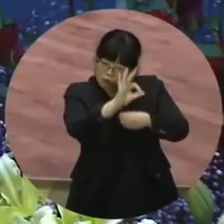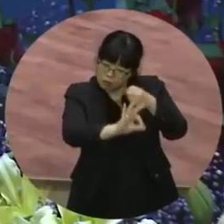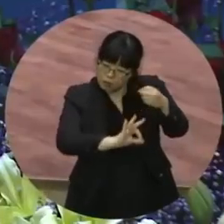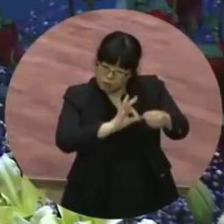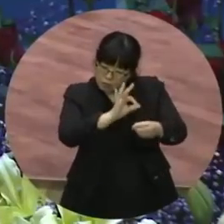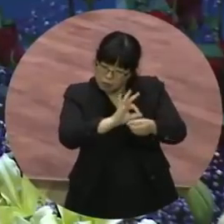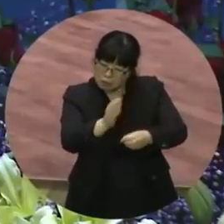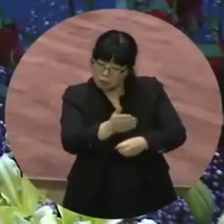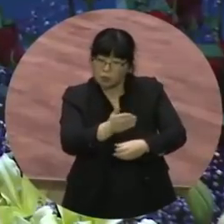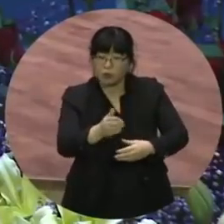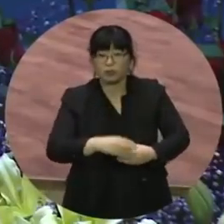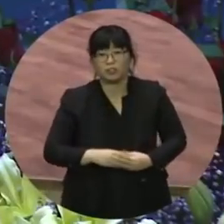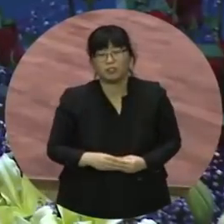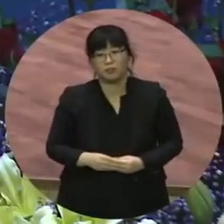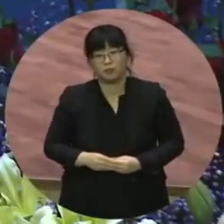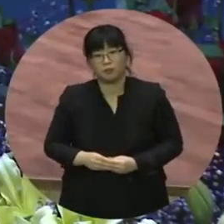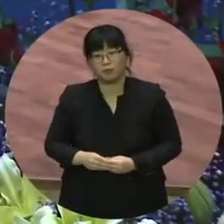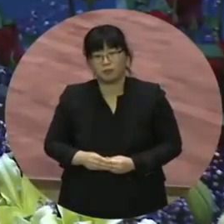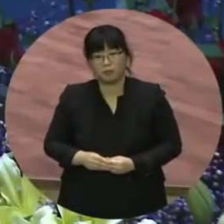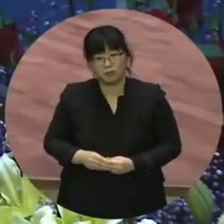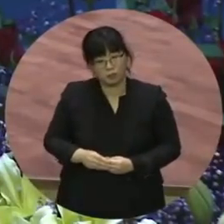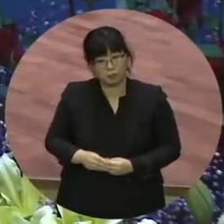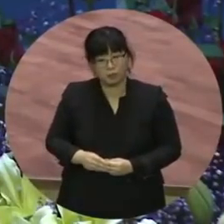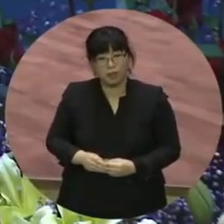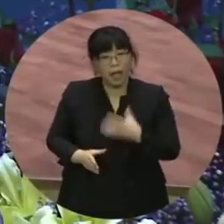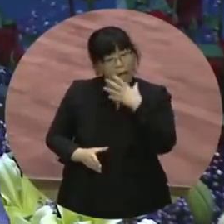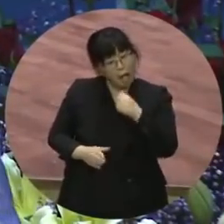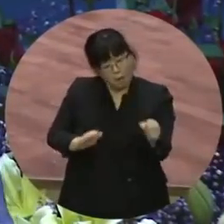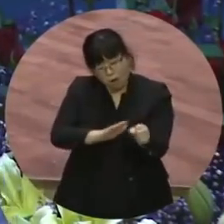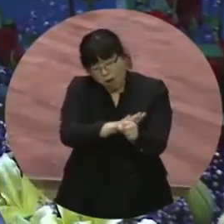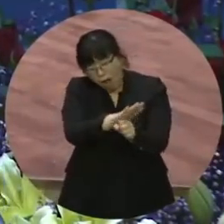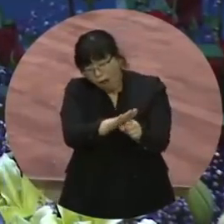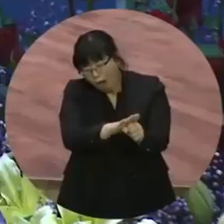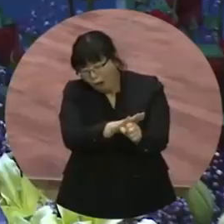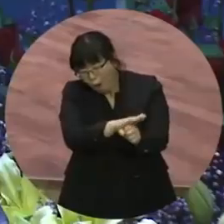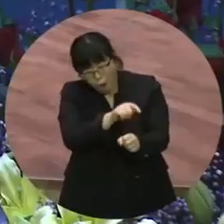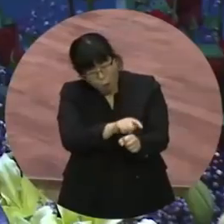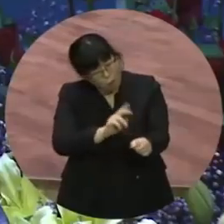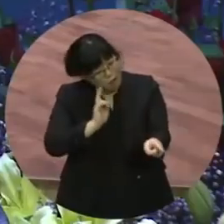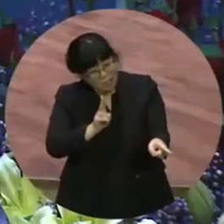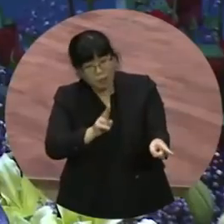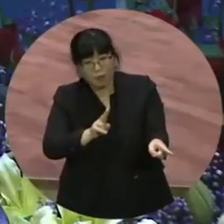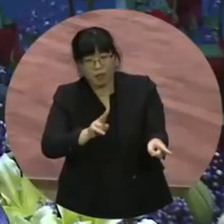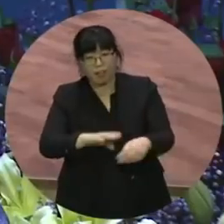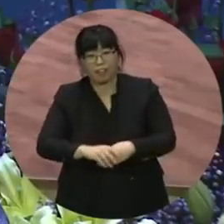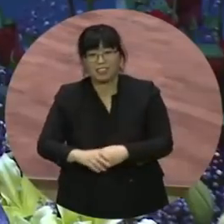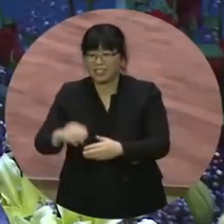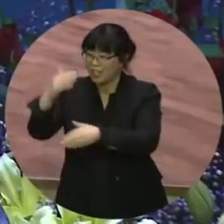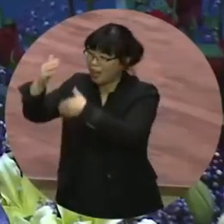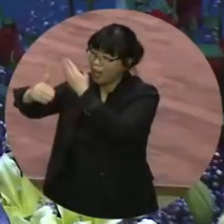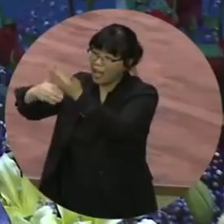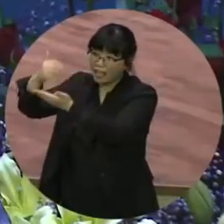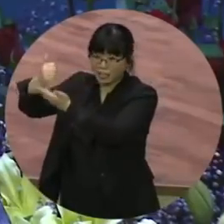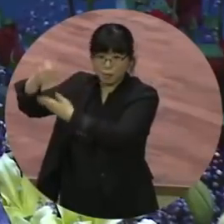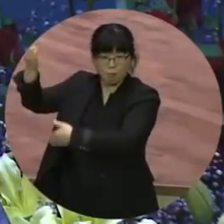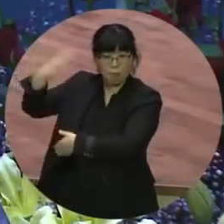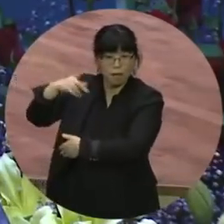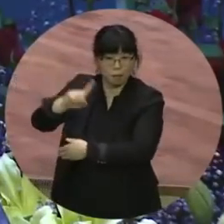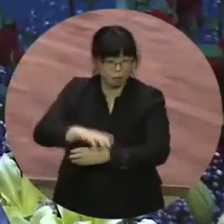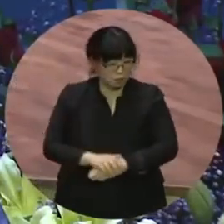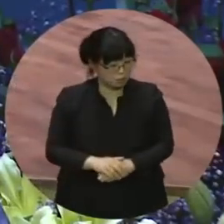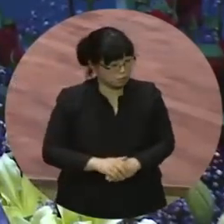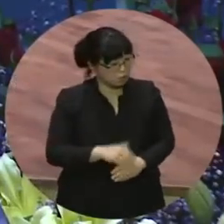아들 이삭을 얼마나 사랑했던지 2절에 보니까 하나님도 인정해요. 여호와께서 뭐라 합니까?